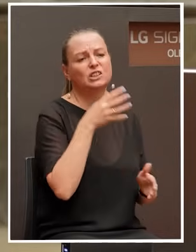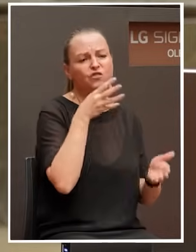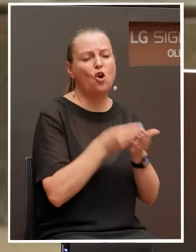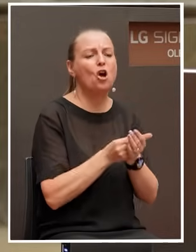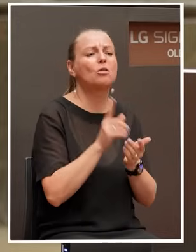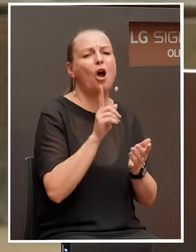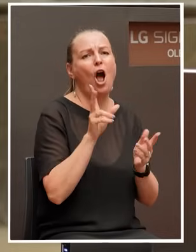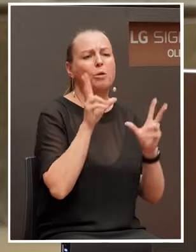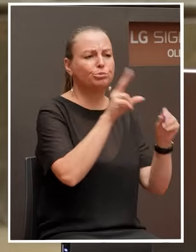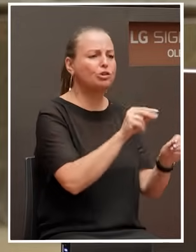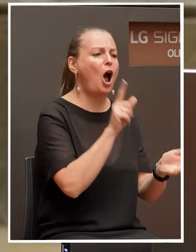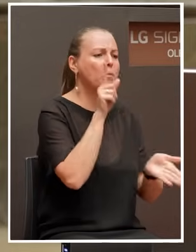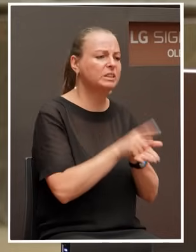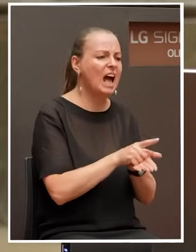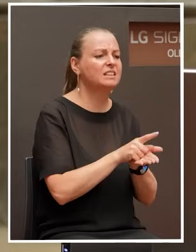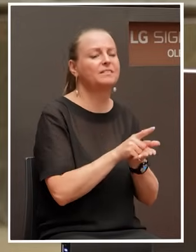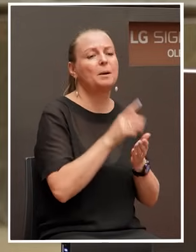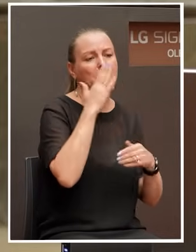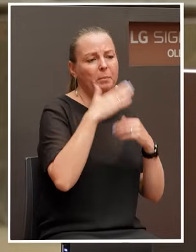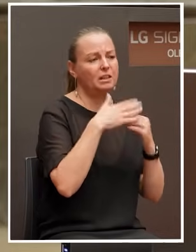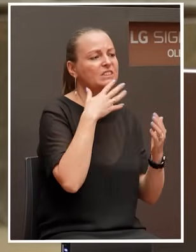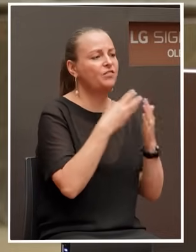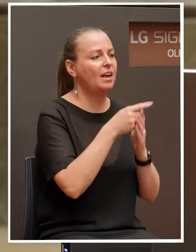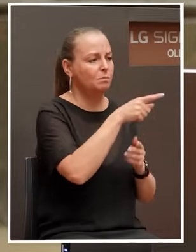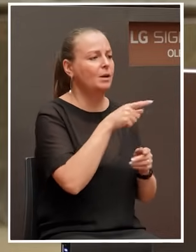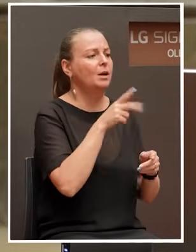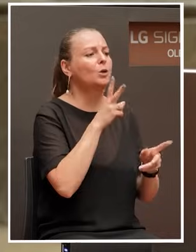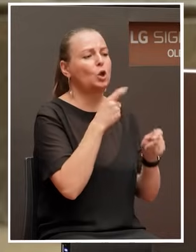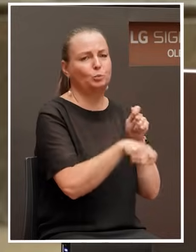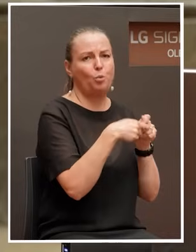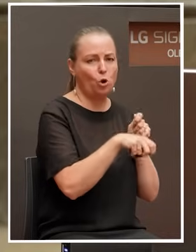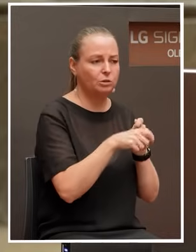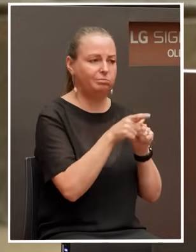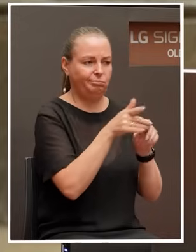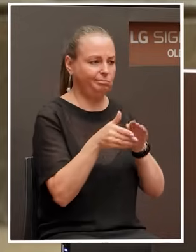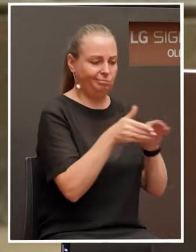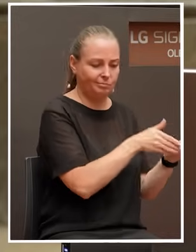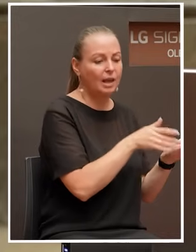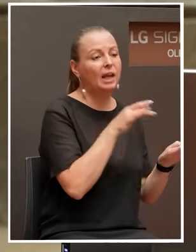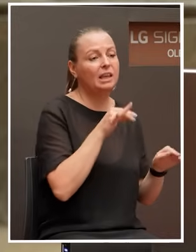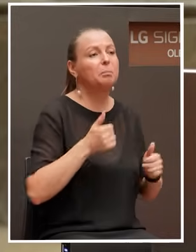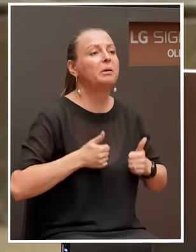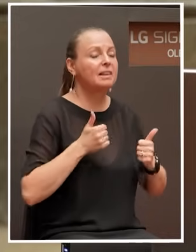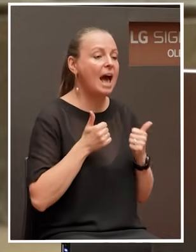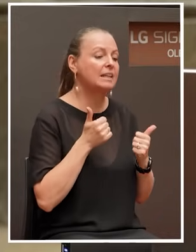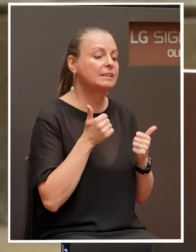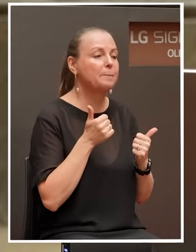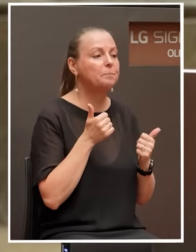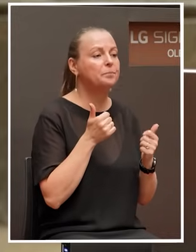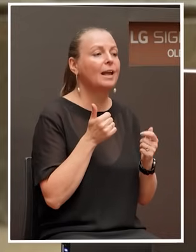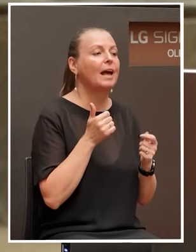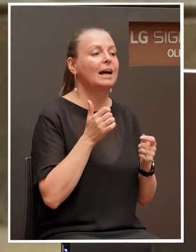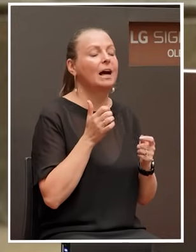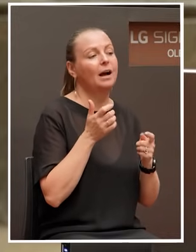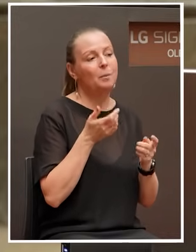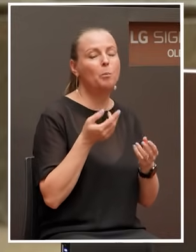в частности, перед важнейшим своим спонсором Дюран-Рюэлем. И, с другой стороны, пытается Дюран-Рюэлем немножечко